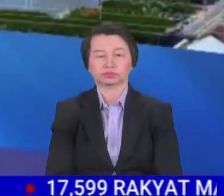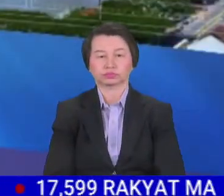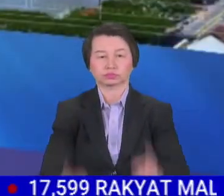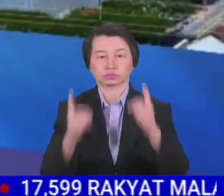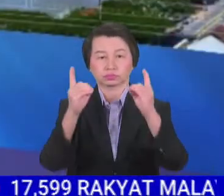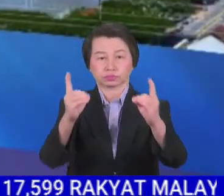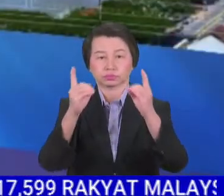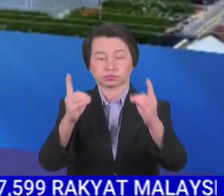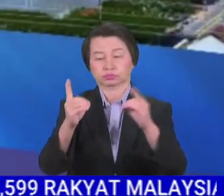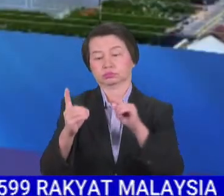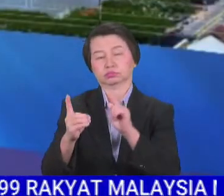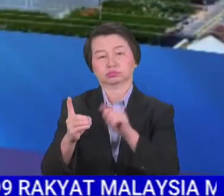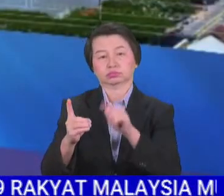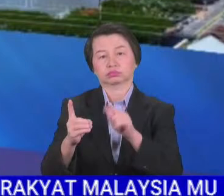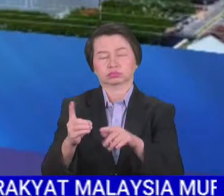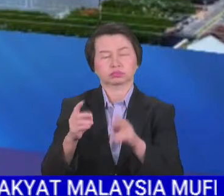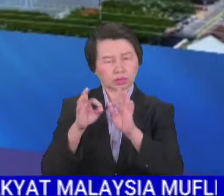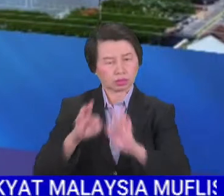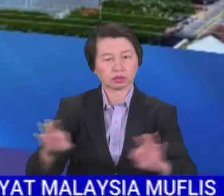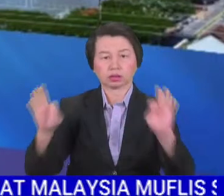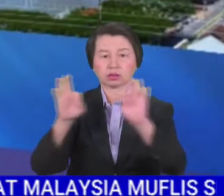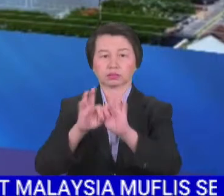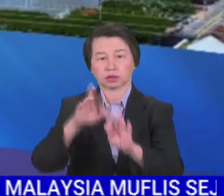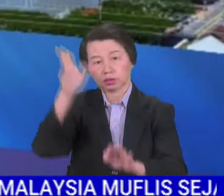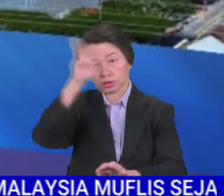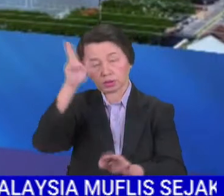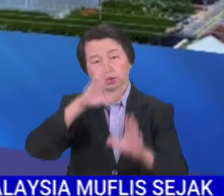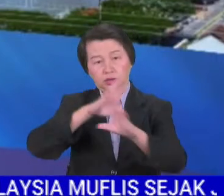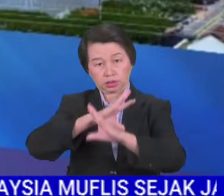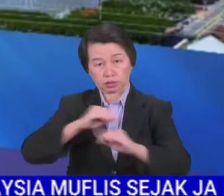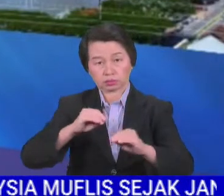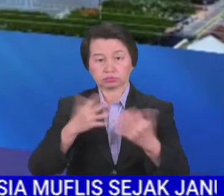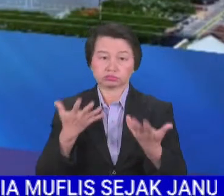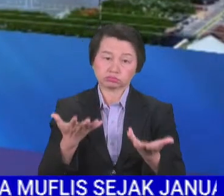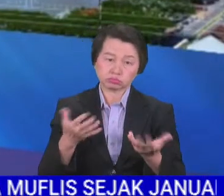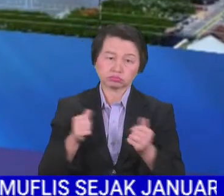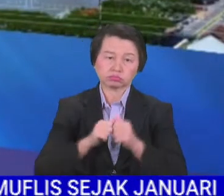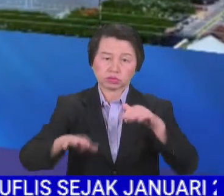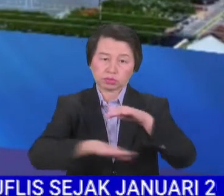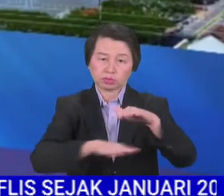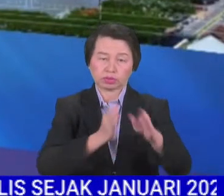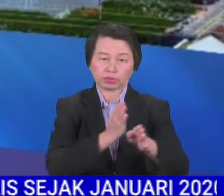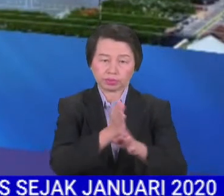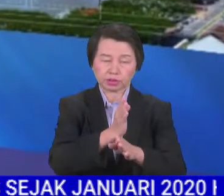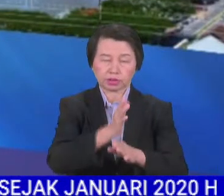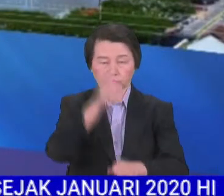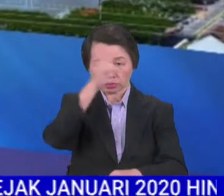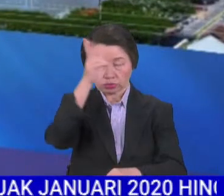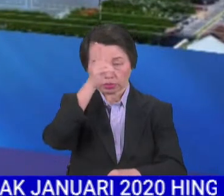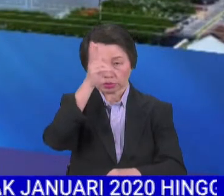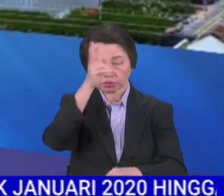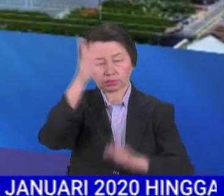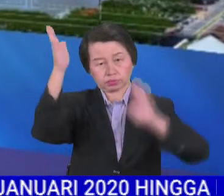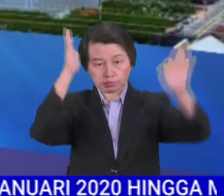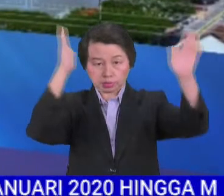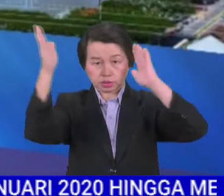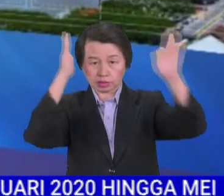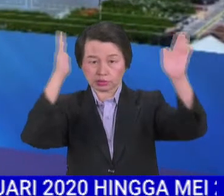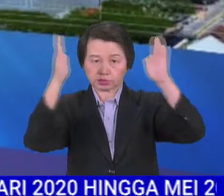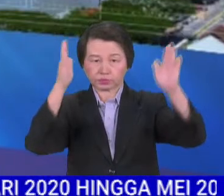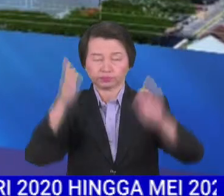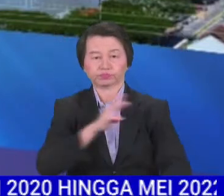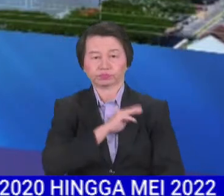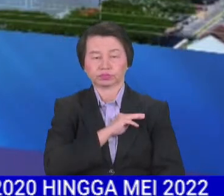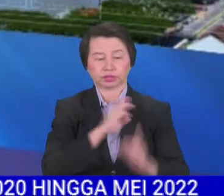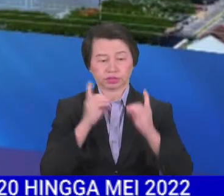Pendidikan merupakan aspek yang amat dititikberatkan oleh Kerajaan Sarawak meskipun ia di bawah bidang kuasa Kerajaan Persekutuan. Menurut